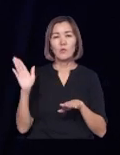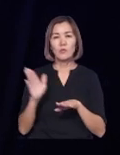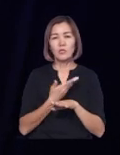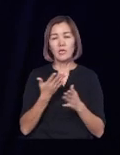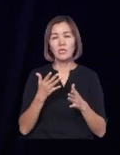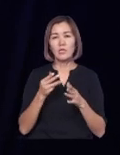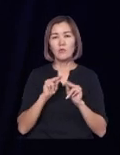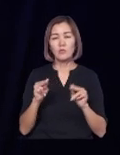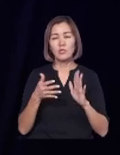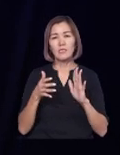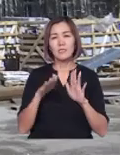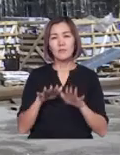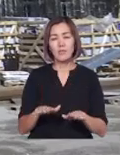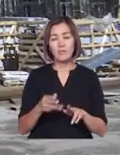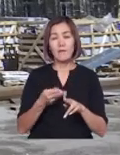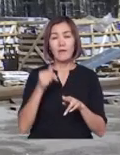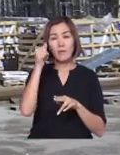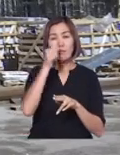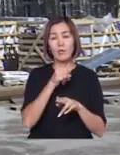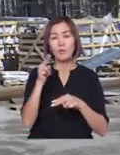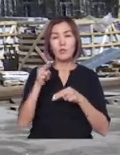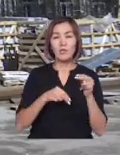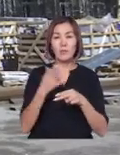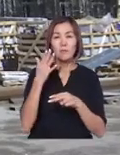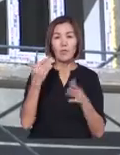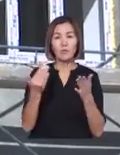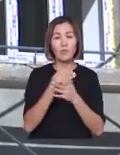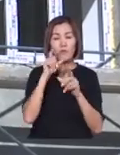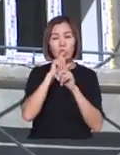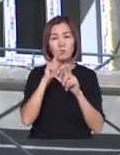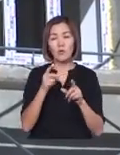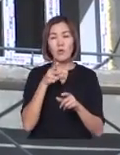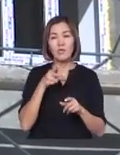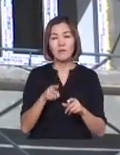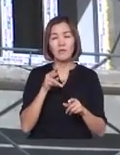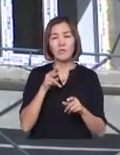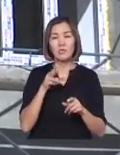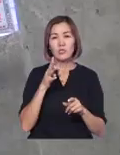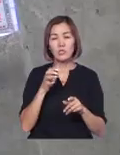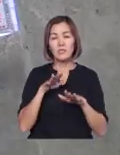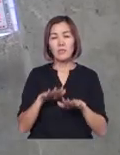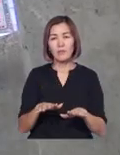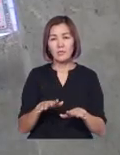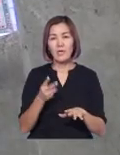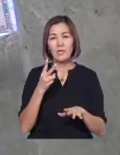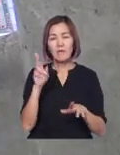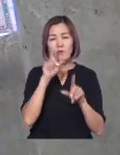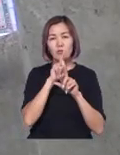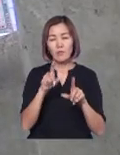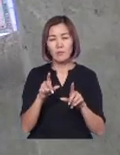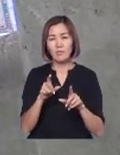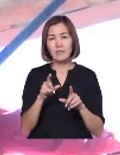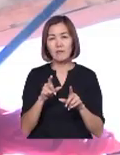ученических мест в ряде районов. В текущем году идет строительство 5 новых школ на 2400 мест. Из них 2 учебных